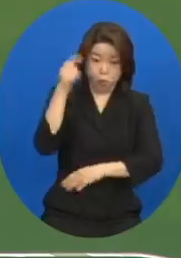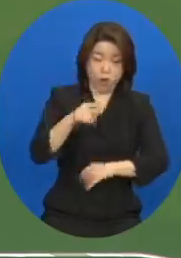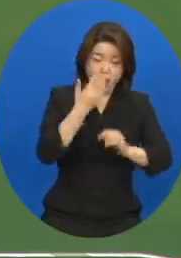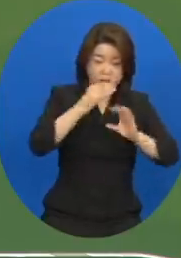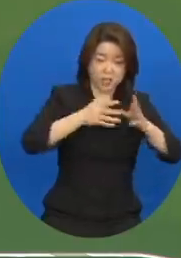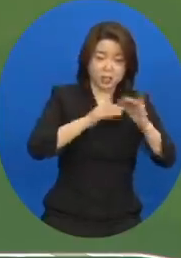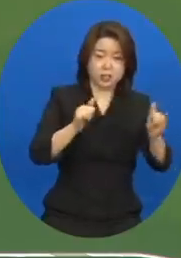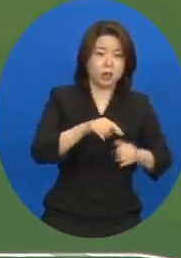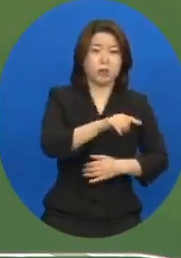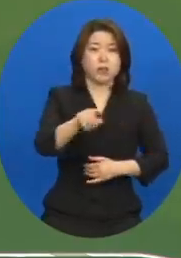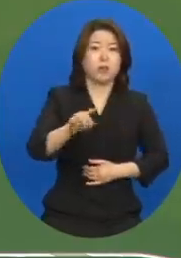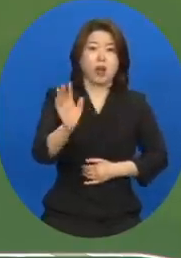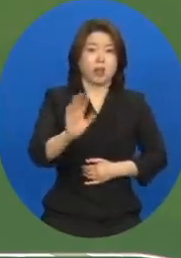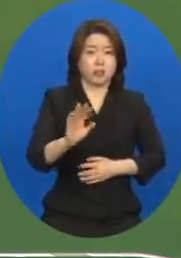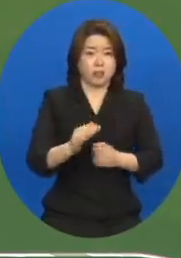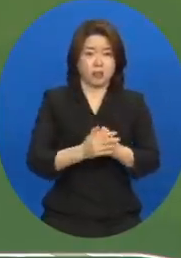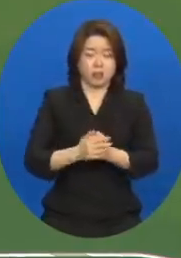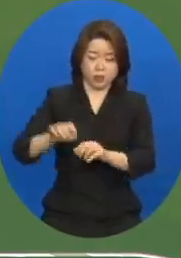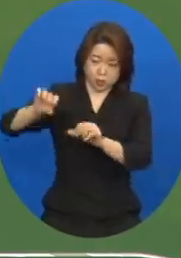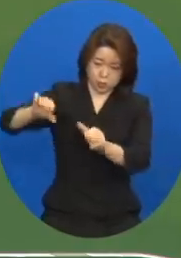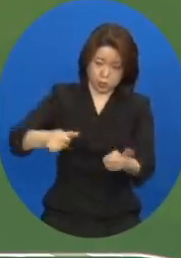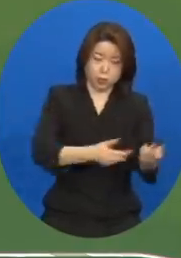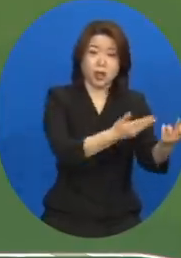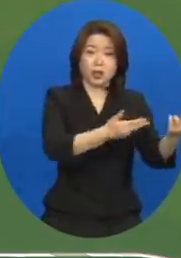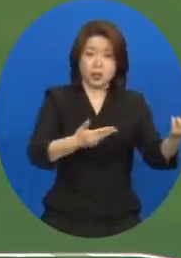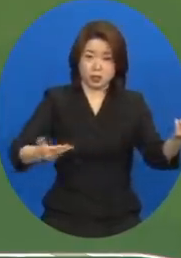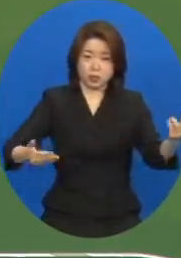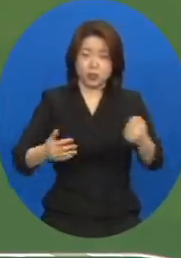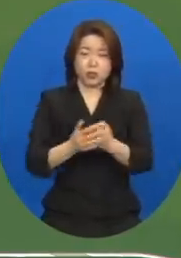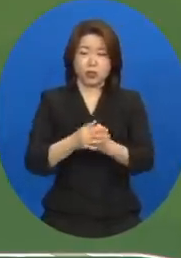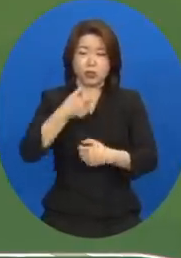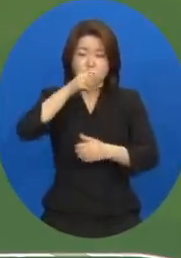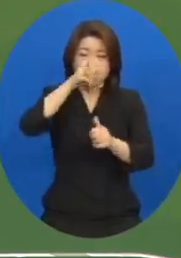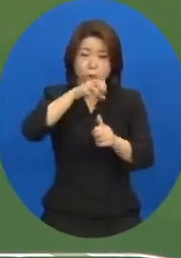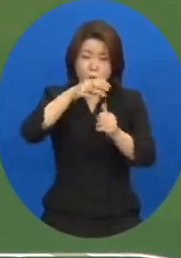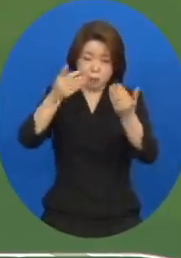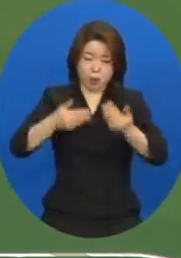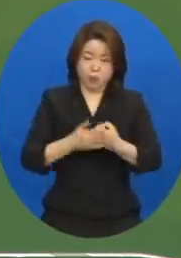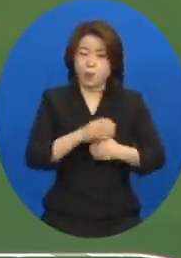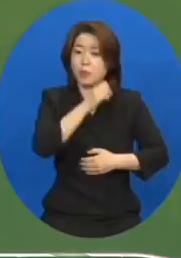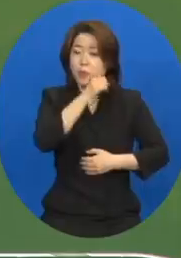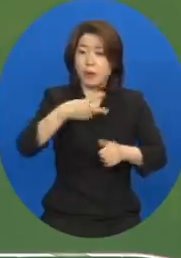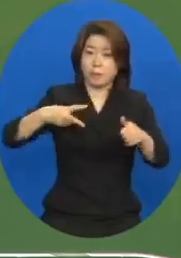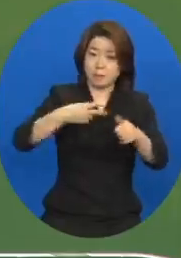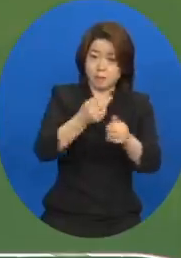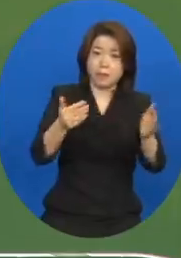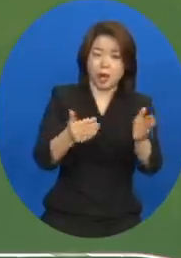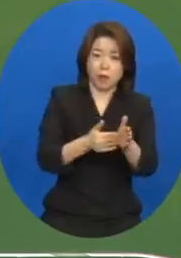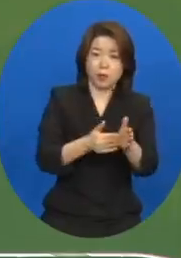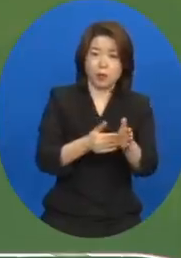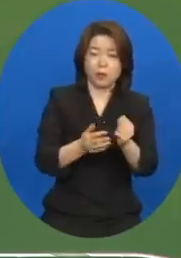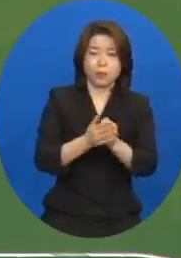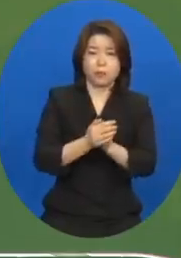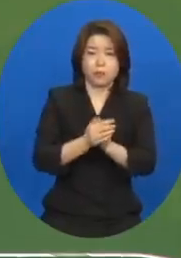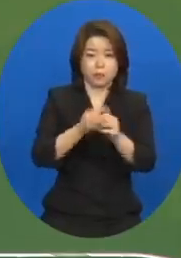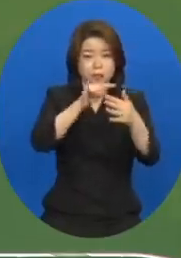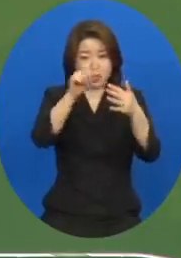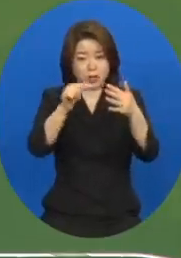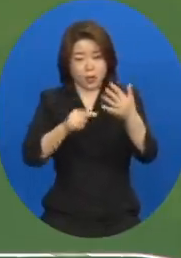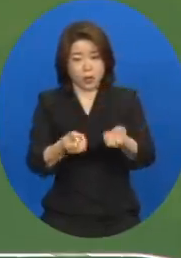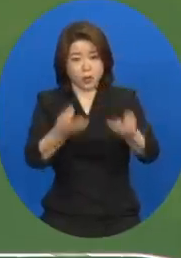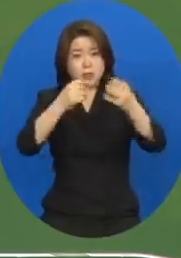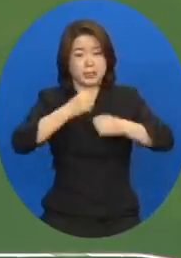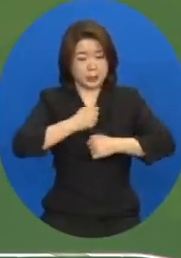말입니다. 요단강을 건너고 세례를 받고 할례를 받고 유월절을 지키고